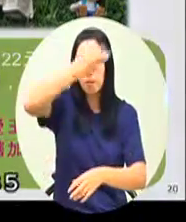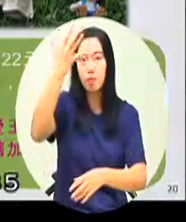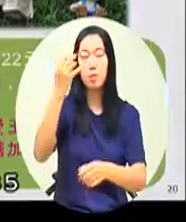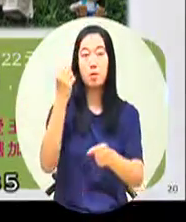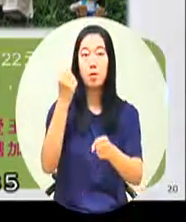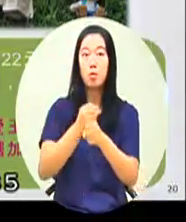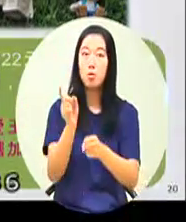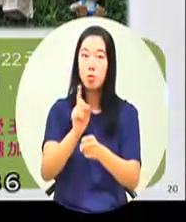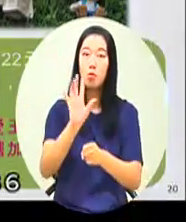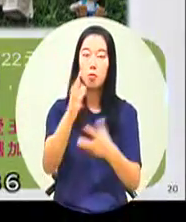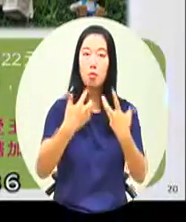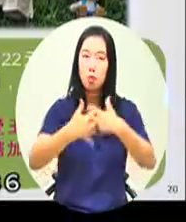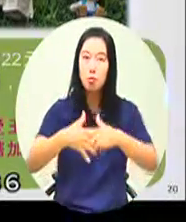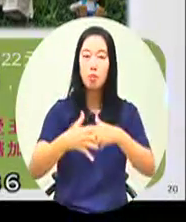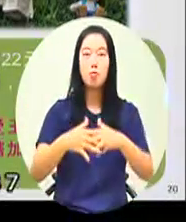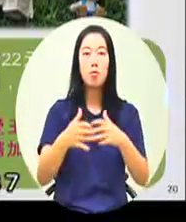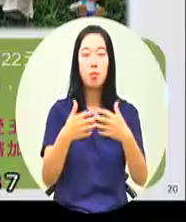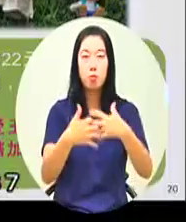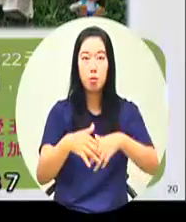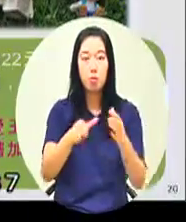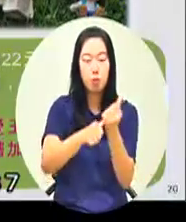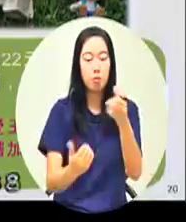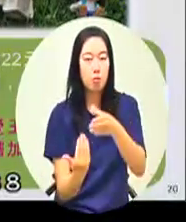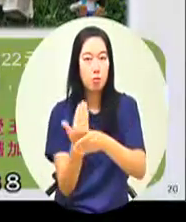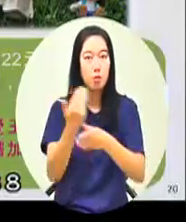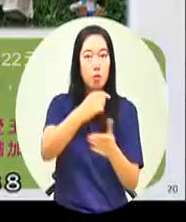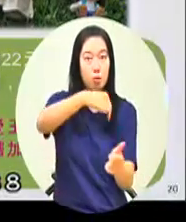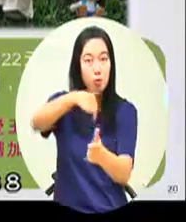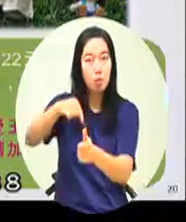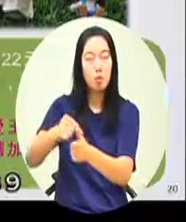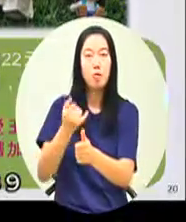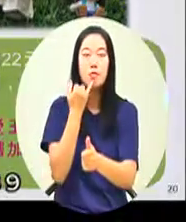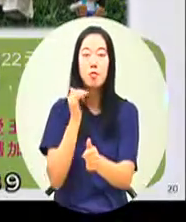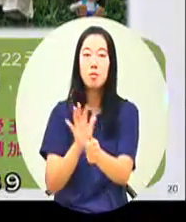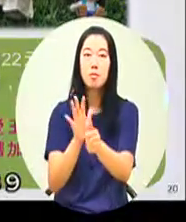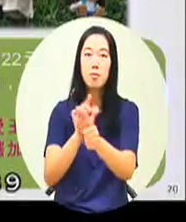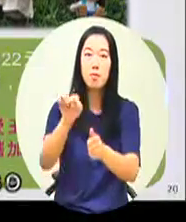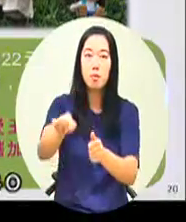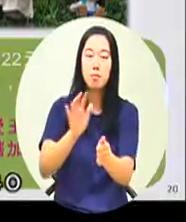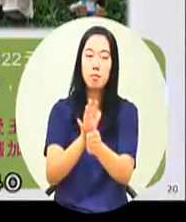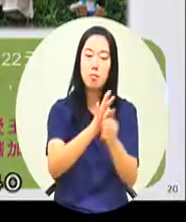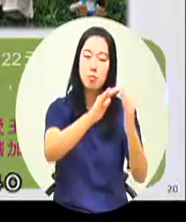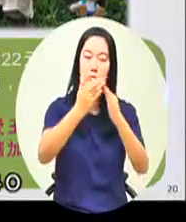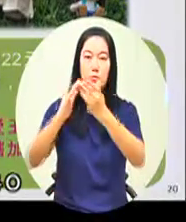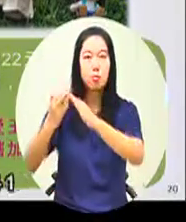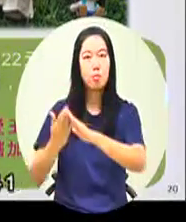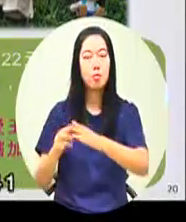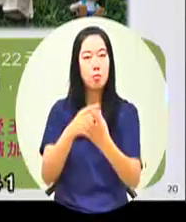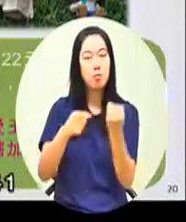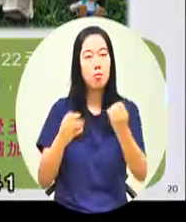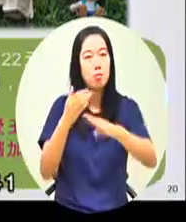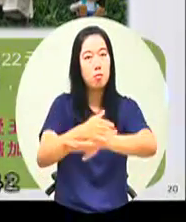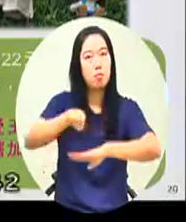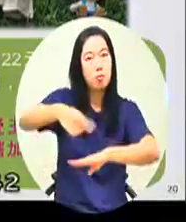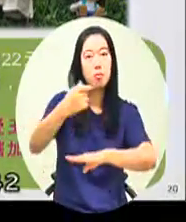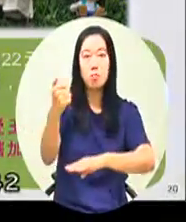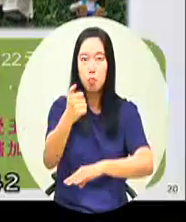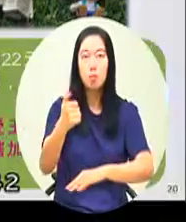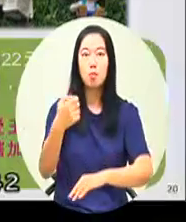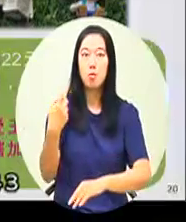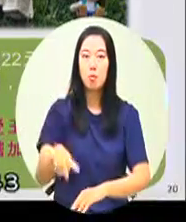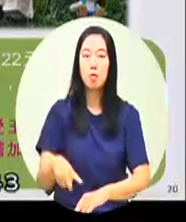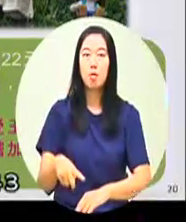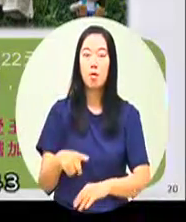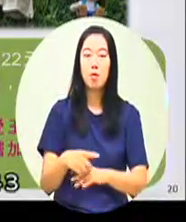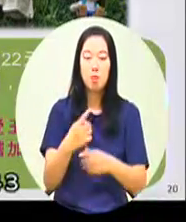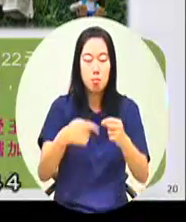个有机生产的青棉的工作呢，辅导有机棉户呢超过150户，那每年呢有收购的面的吨数有